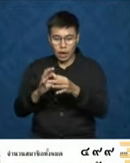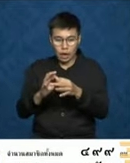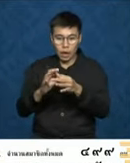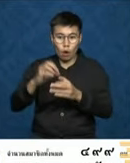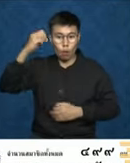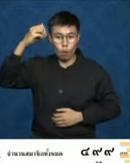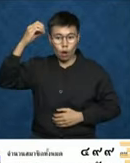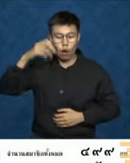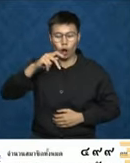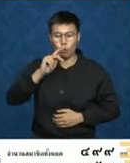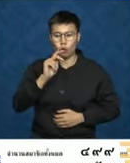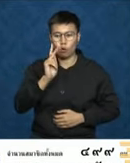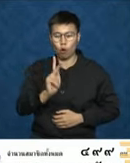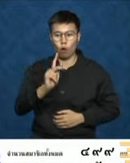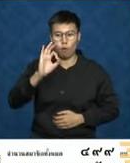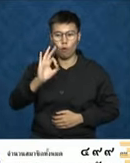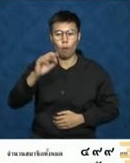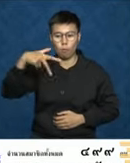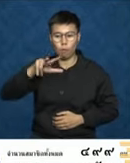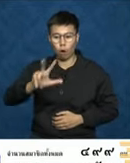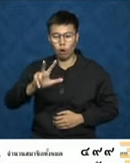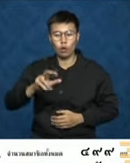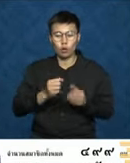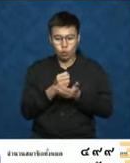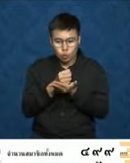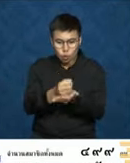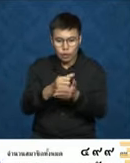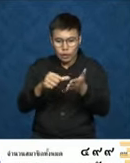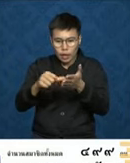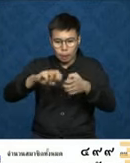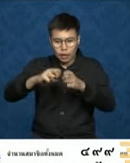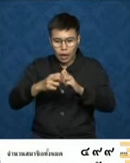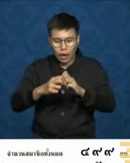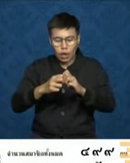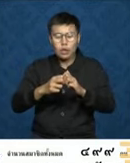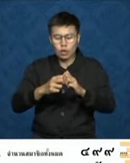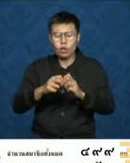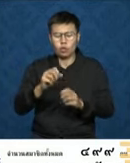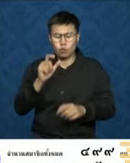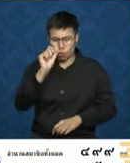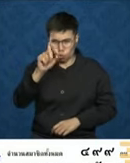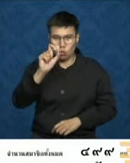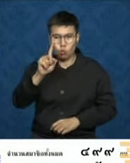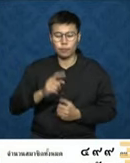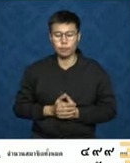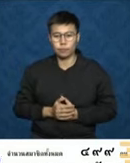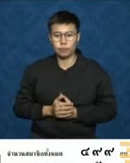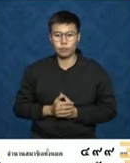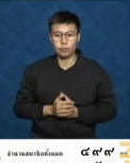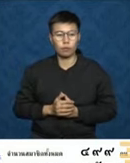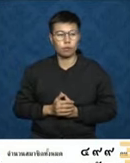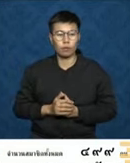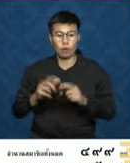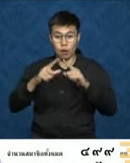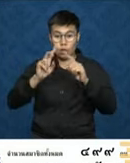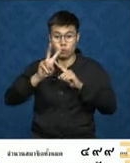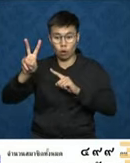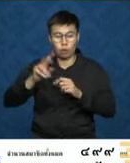ภูมิภาคเร่งช่วยแก้ไขปัญหาความเดือดร้อนของพี่น้องประชาชนโดยเร่งด่วนด้วยค่ะเรื่องที่ที่ 2ค่ะท่าน